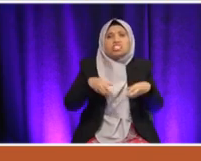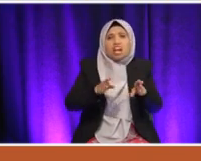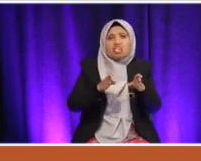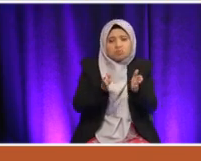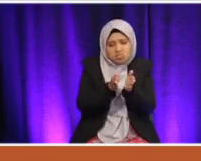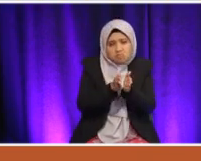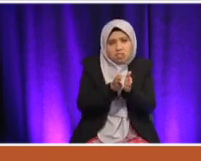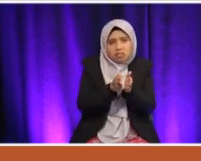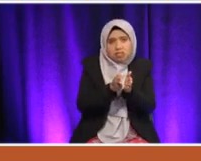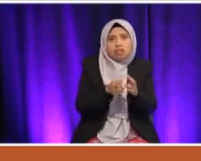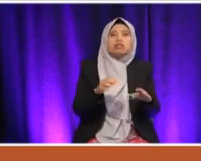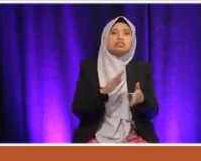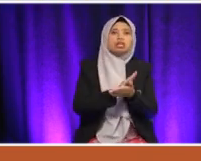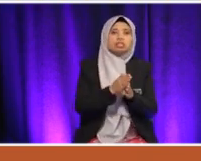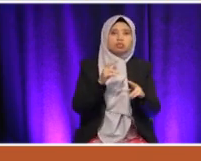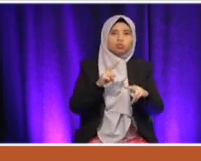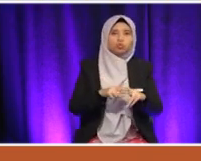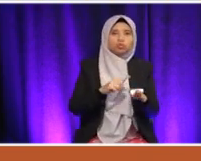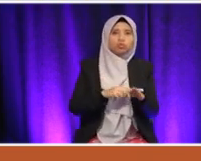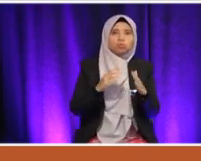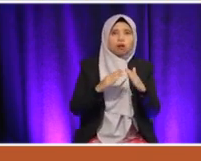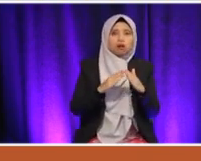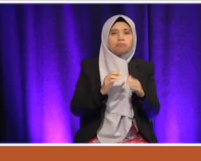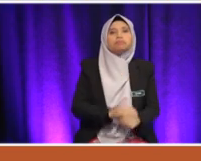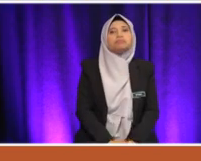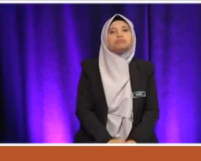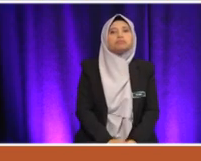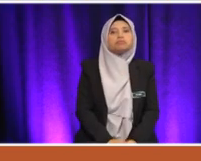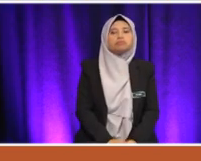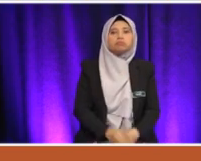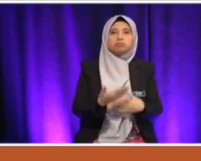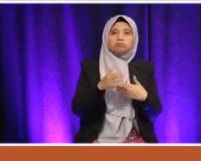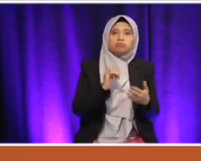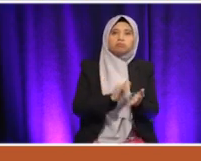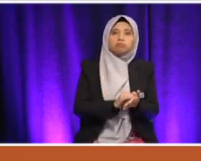duduk saja di rumah sebab kemudian